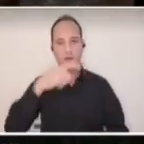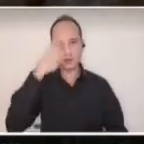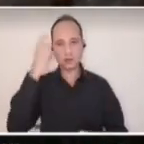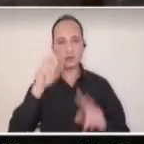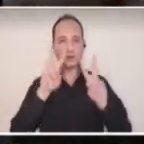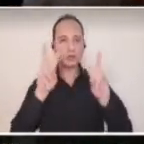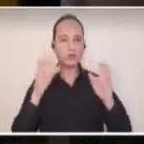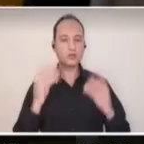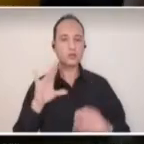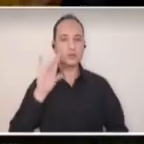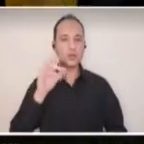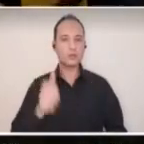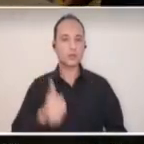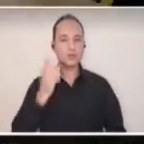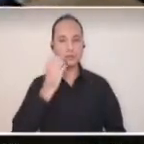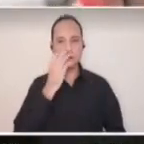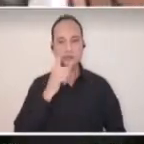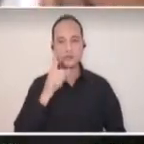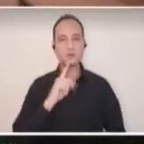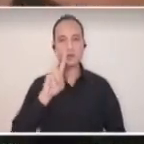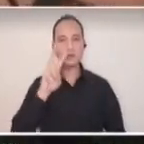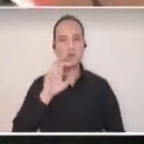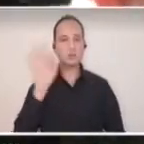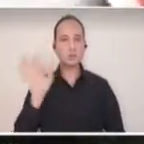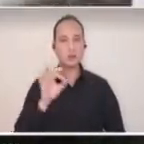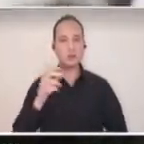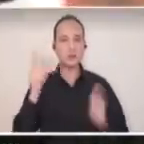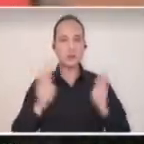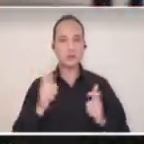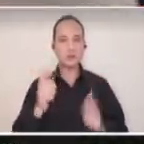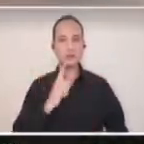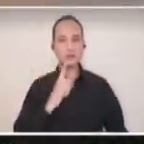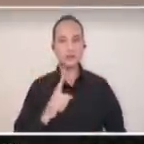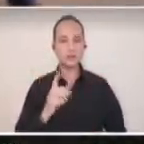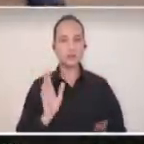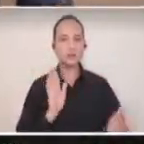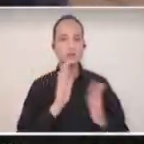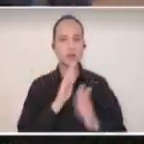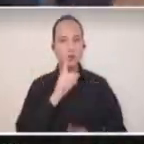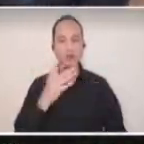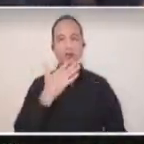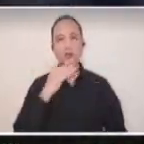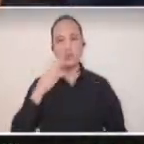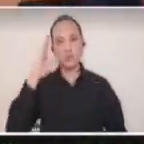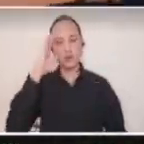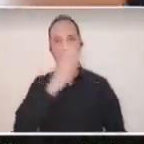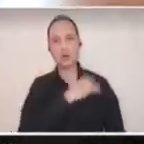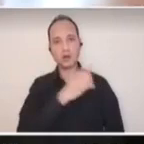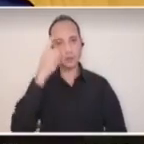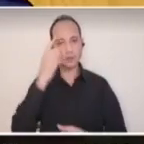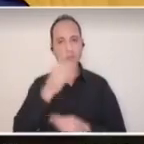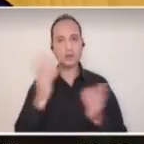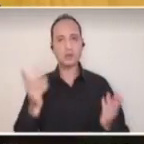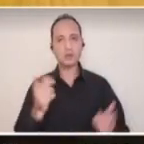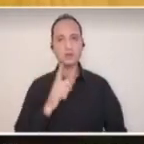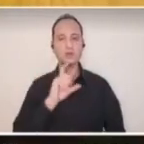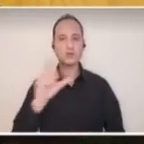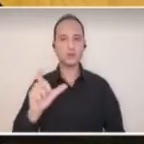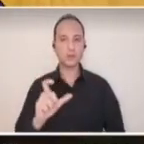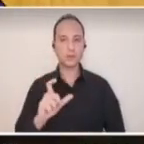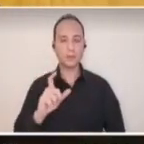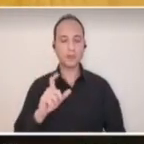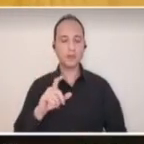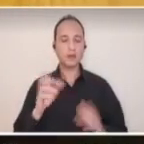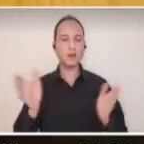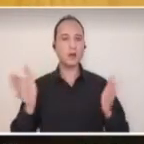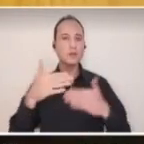MHP lideri Bahçeli 128 milyar dolar nerede diye soran muhalefete emekli amiraller bildirisiyle karşılık verdi. Hazine ve Maliye